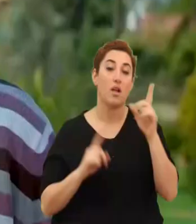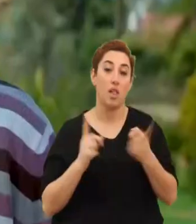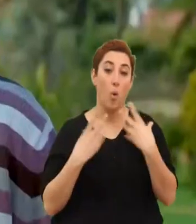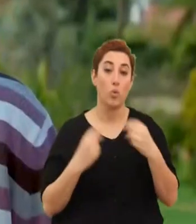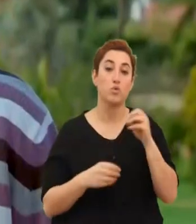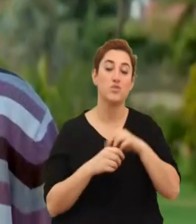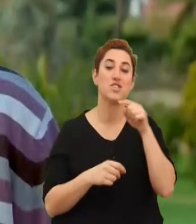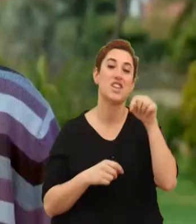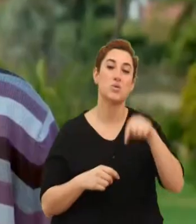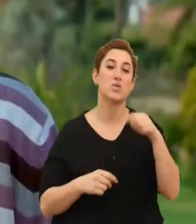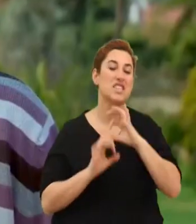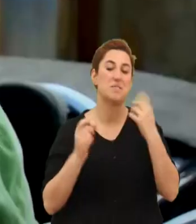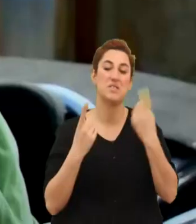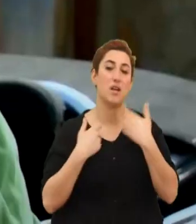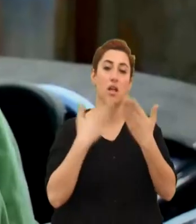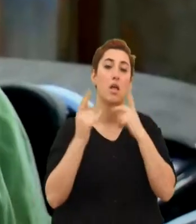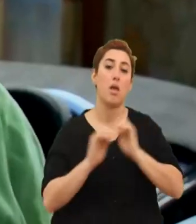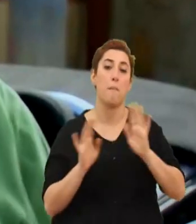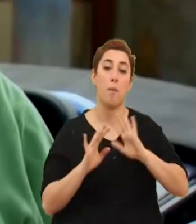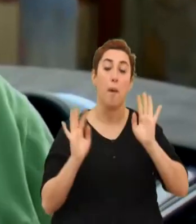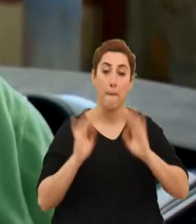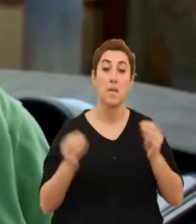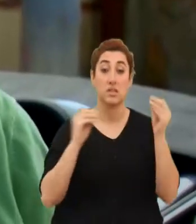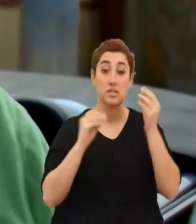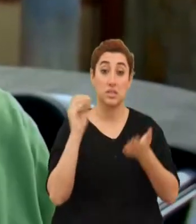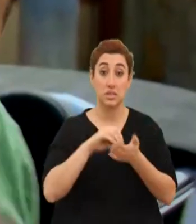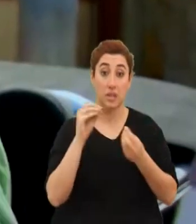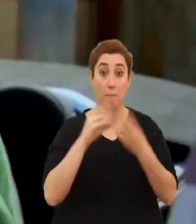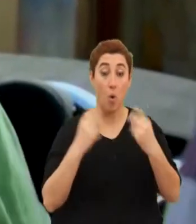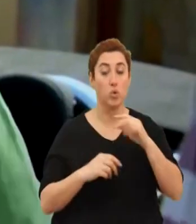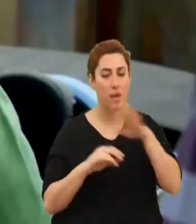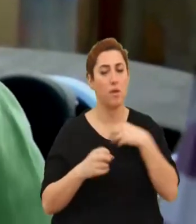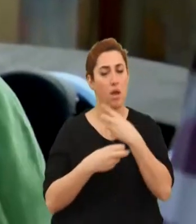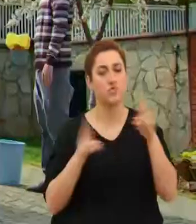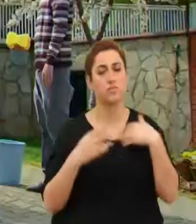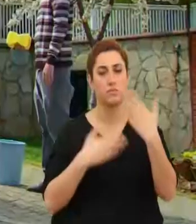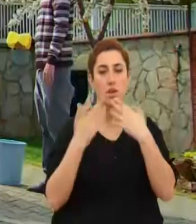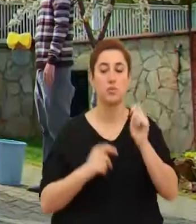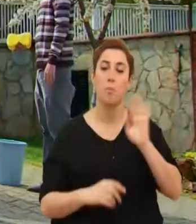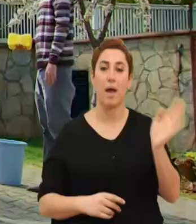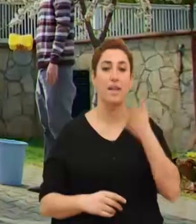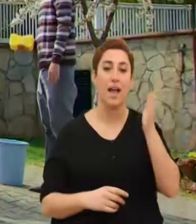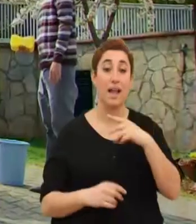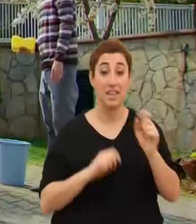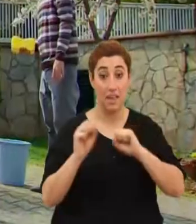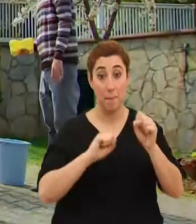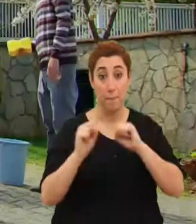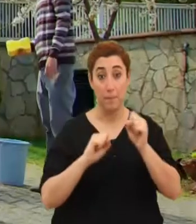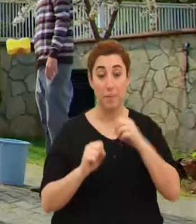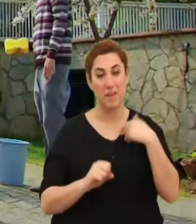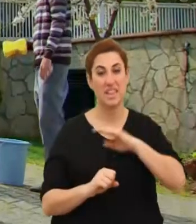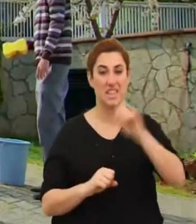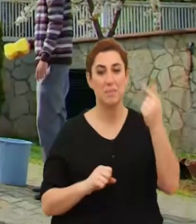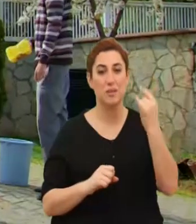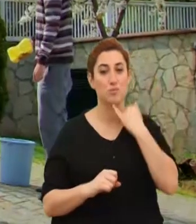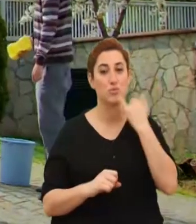söyleyemediğim için sana şu anda hiçbir şey söyleyemiyorum. Ama zamı alır almaz sana her şeyi açıklayacağım oğlum. Hadi, hadi iyileşme, hadi. Ben